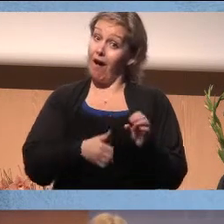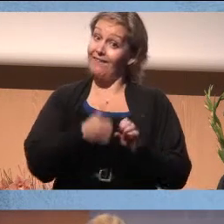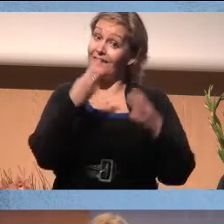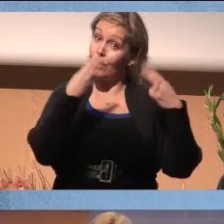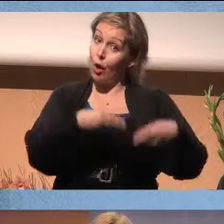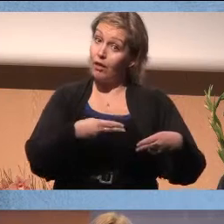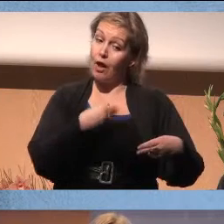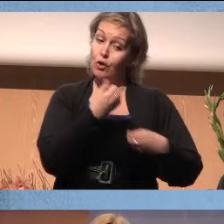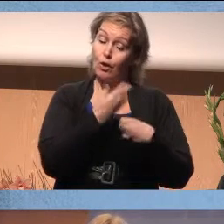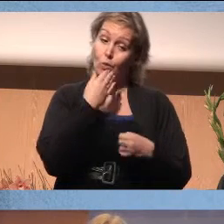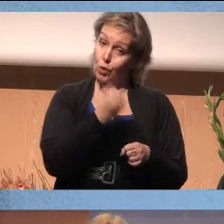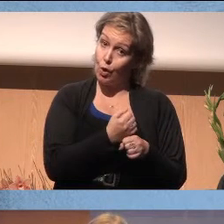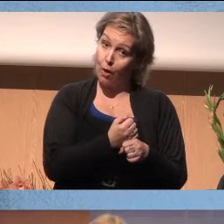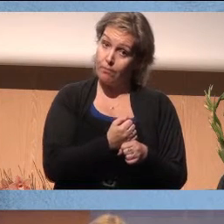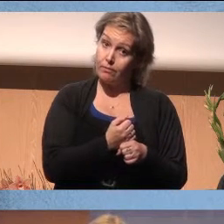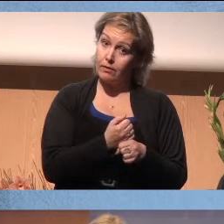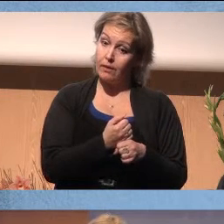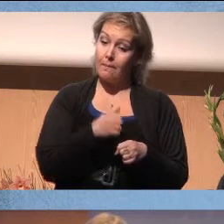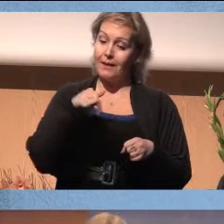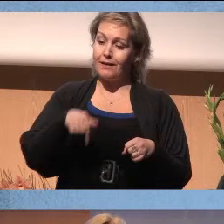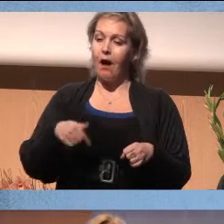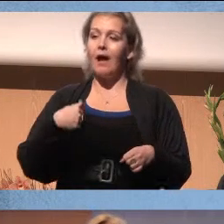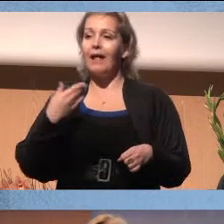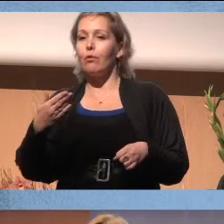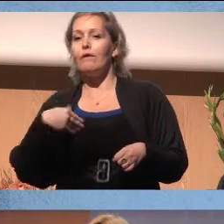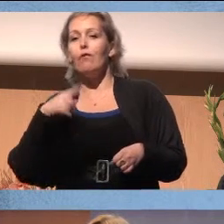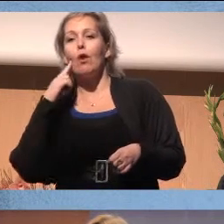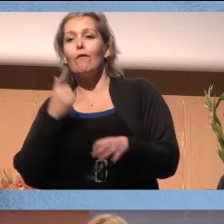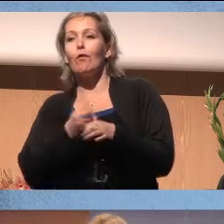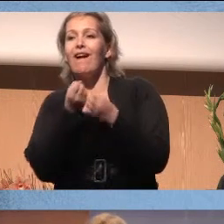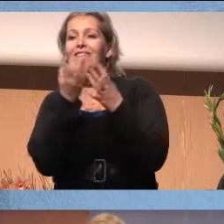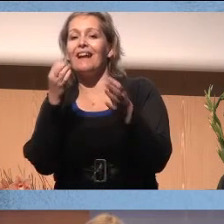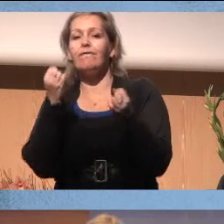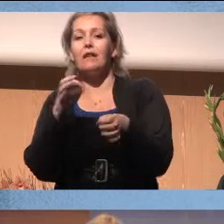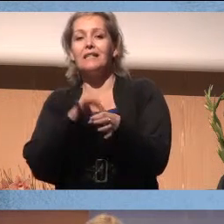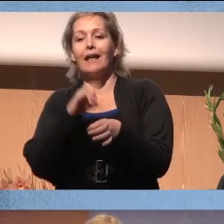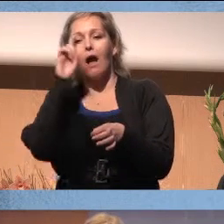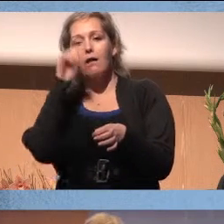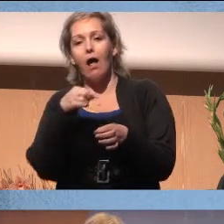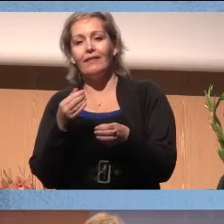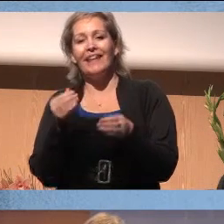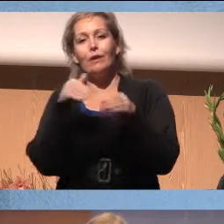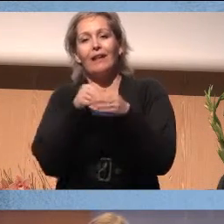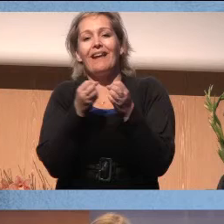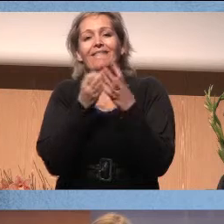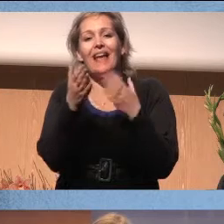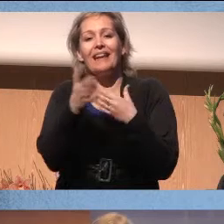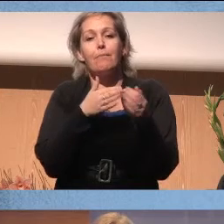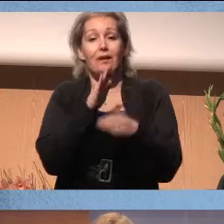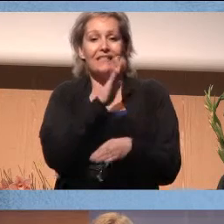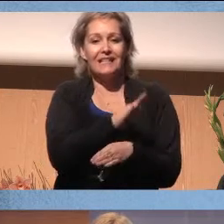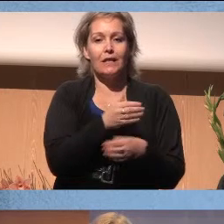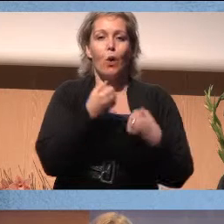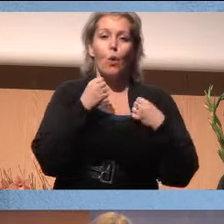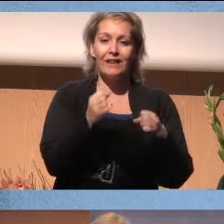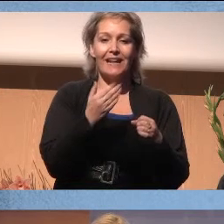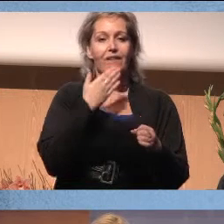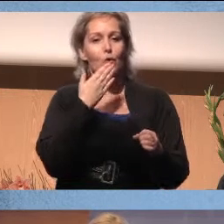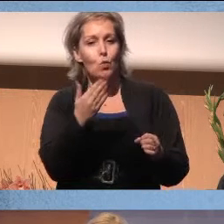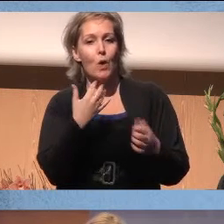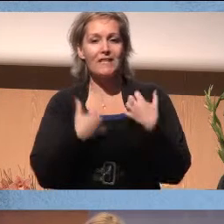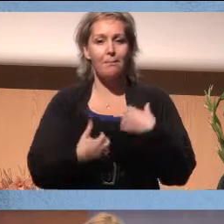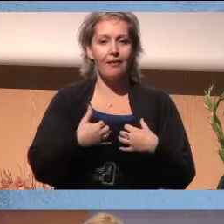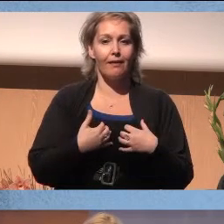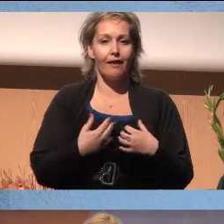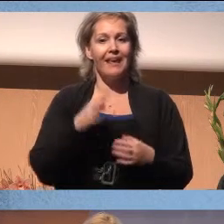rolle, de gjør en god jobb. Etterpå her i dag så får vi høre kanskje hvordan flere fastleger kan inkludere flere i praksisen sin og drive gode,